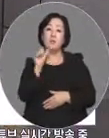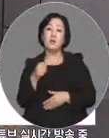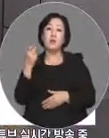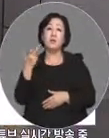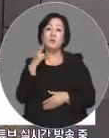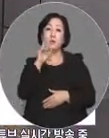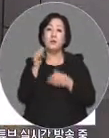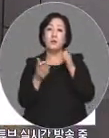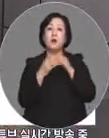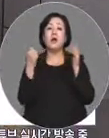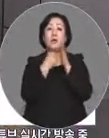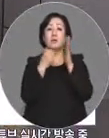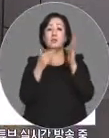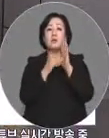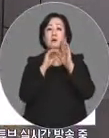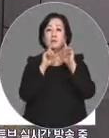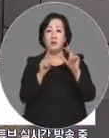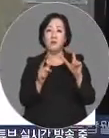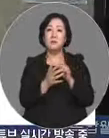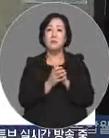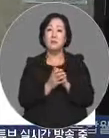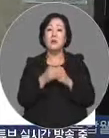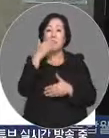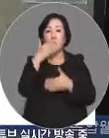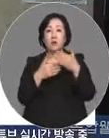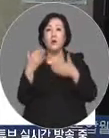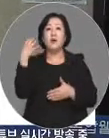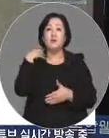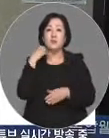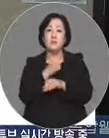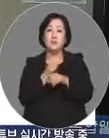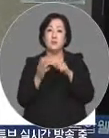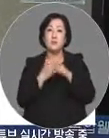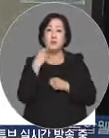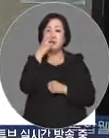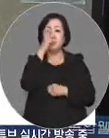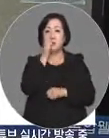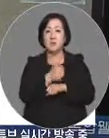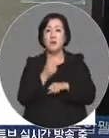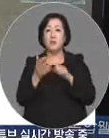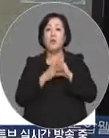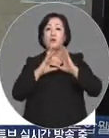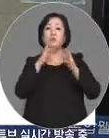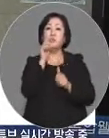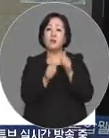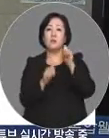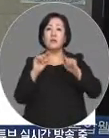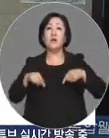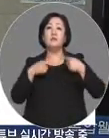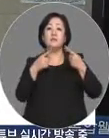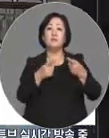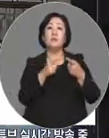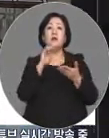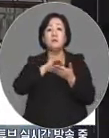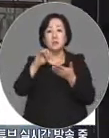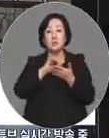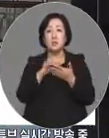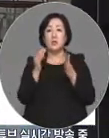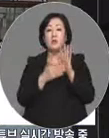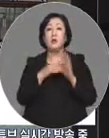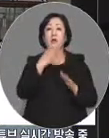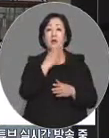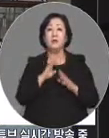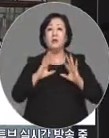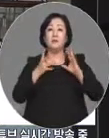12편이 확정됐습니다. 영화제 측은 예선 심사를 거쳐 국제 경쟁 본선 진출작으로